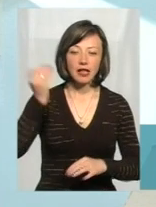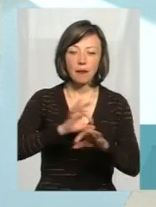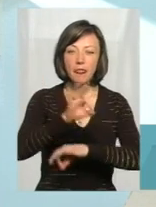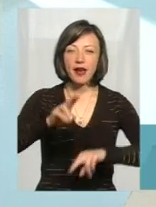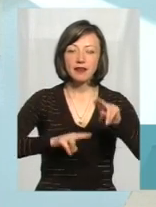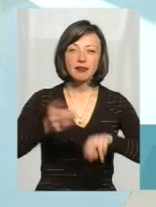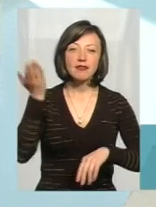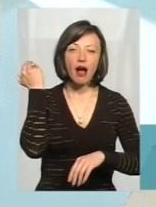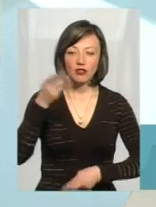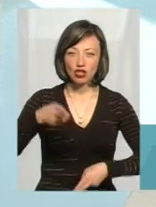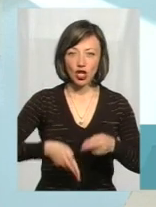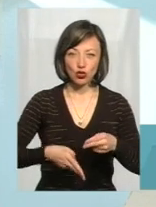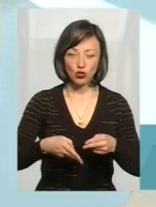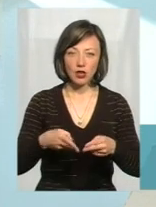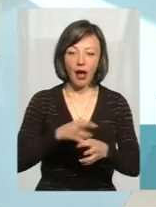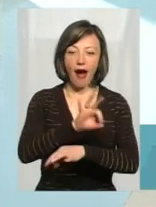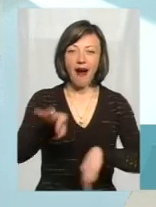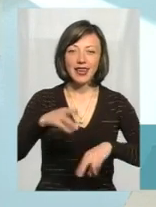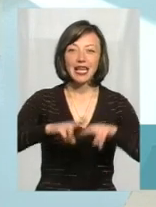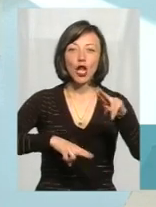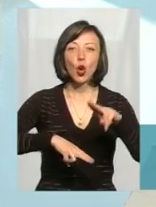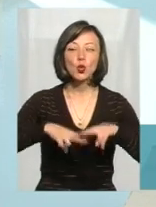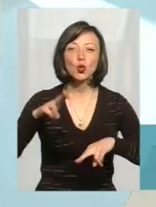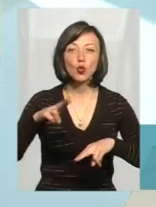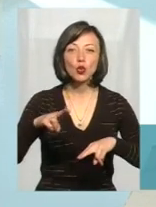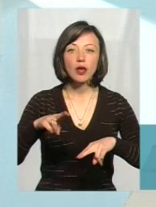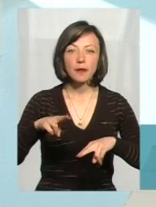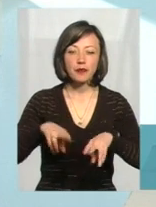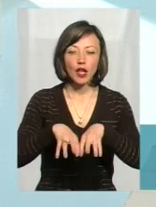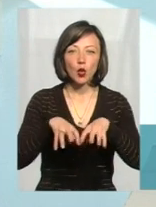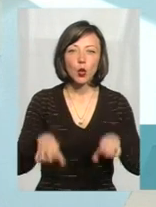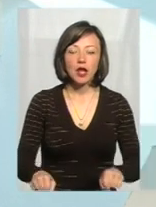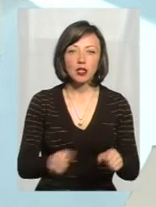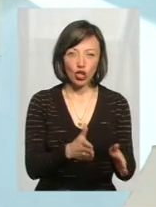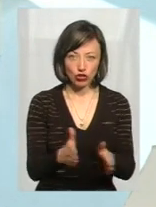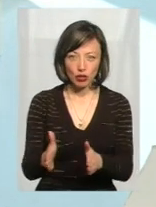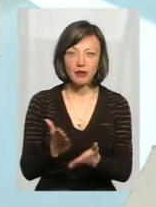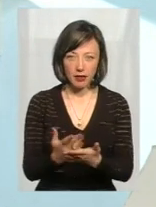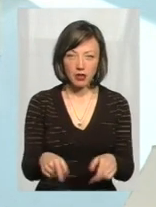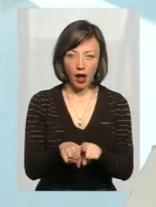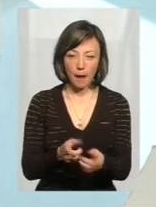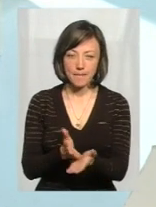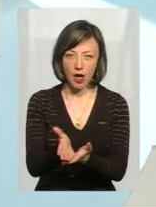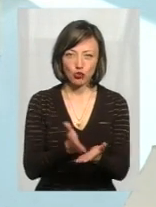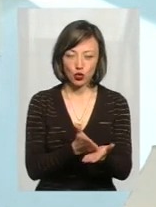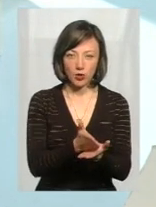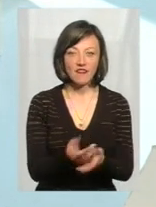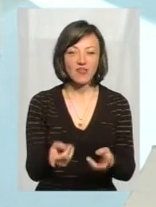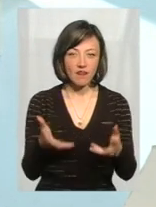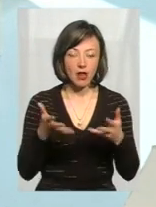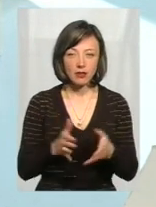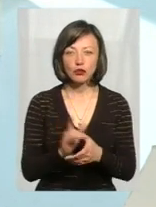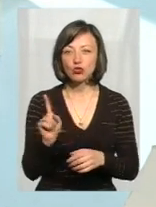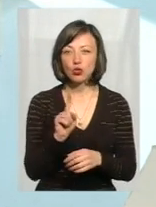давньої, закінчуючи архітектурою тоталітарних режимів, є і такі маршрути. Виявляється,